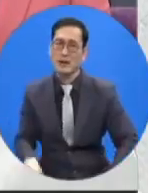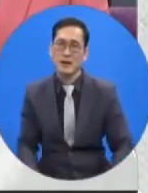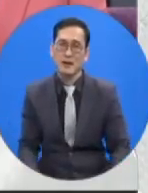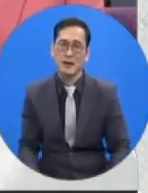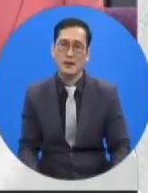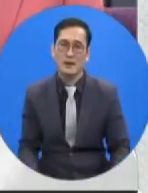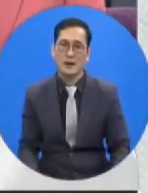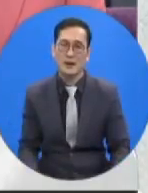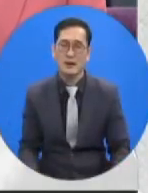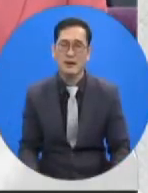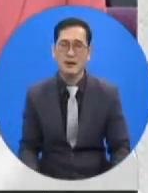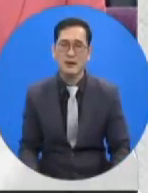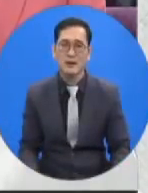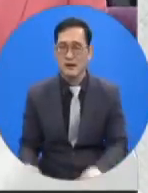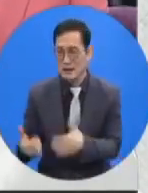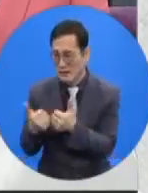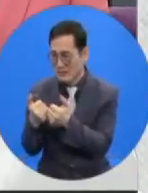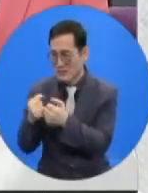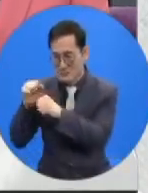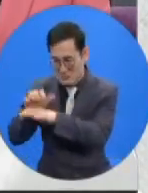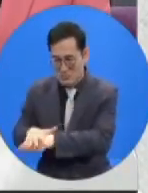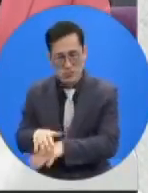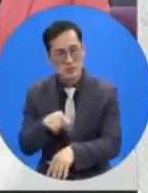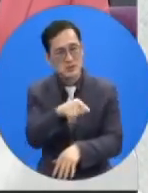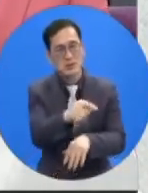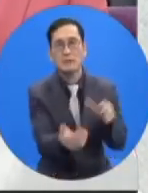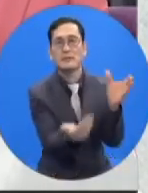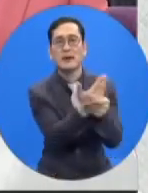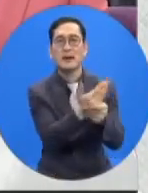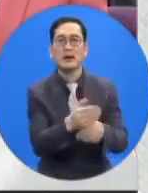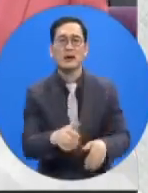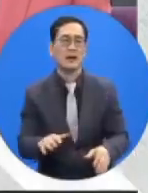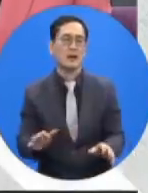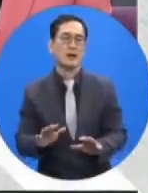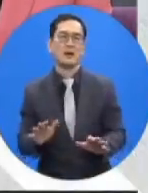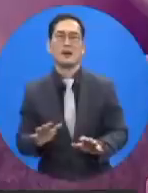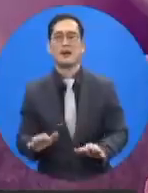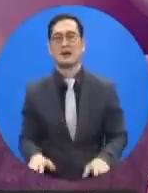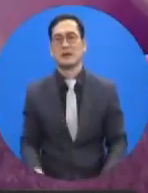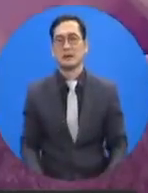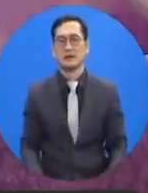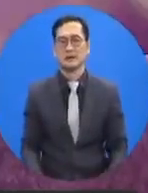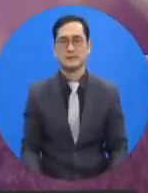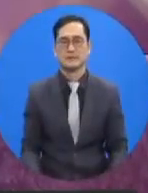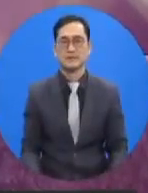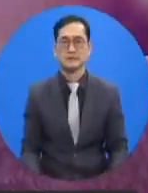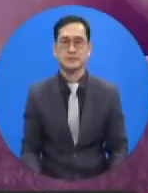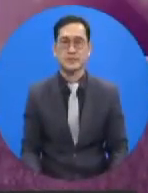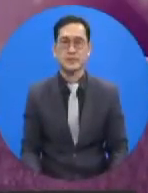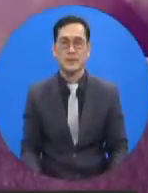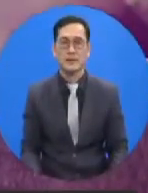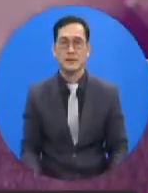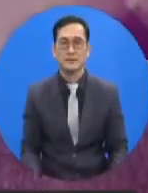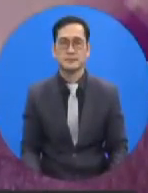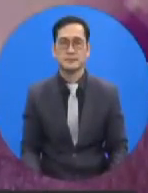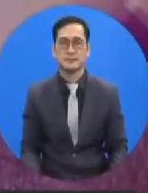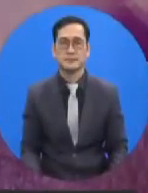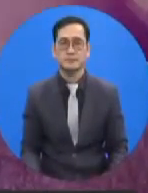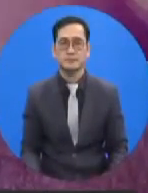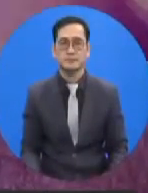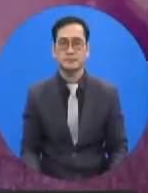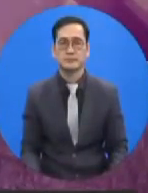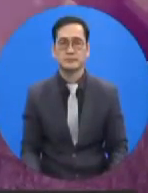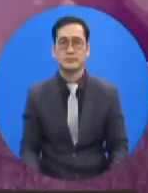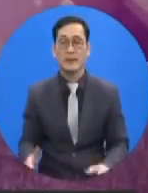터지고 나니까 어떻게 말로 표현할 수가 없네요. 남편을 잃은 또 부인과 또 아버지를 떠나보낸 우리